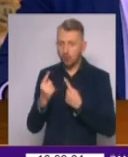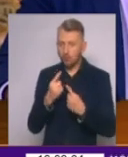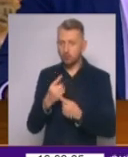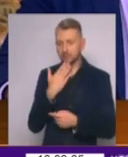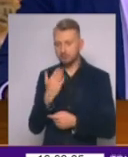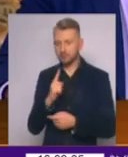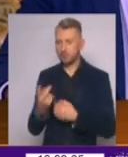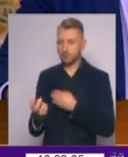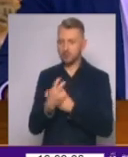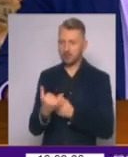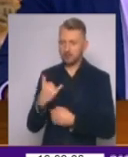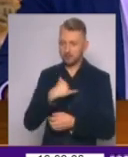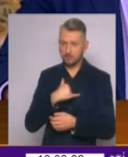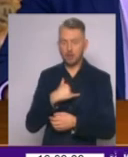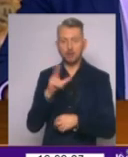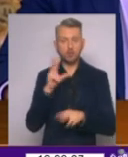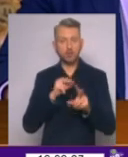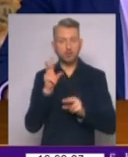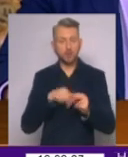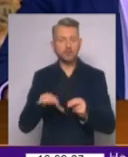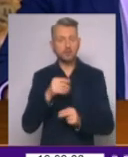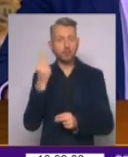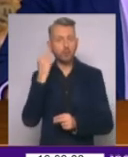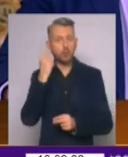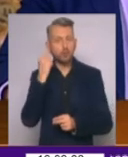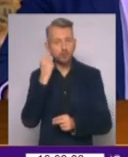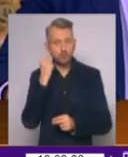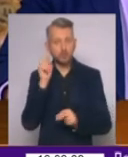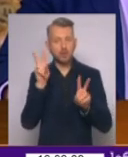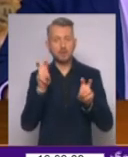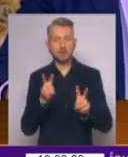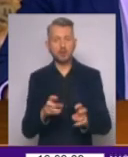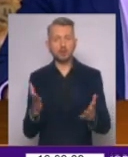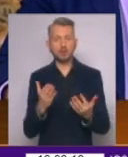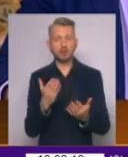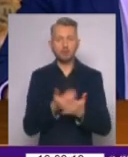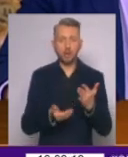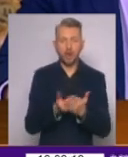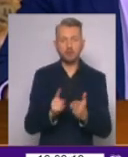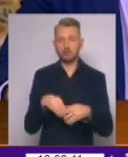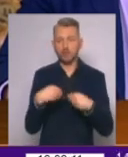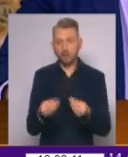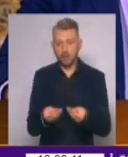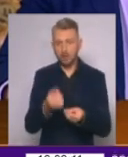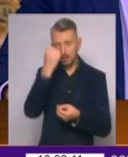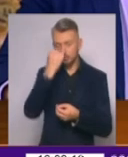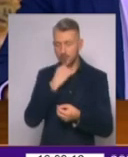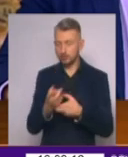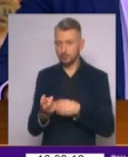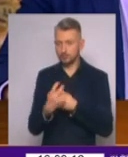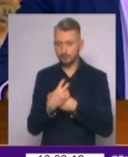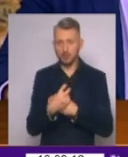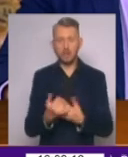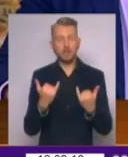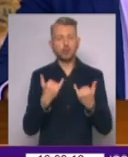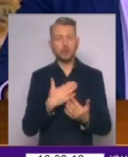до нас завітали. Дуже сподіваюся, що почули всі кияни саме ті теми, які сьогодні, поради, які ми надавали. Вдячна за те, що завітали. Я нагадаю,